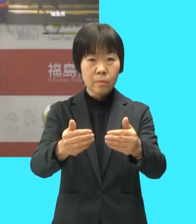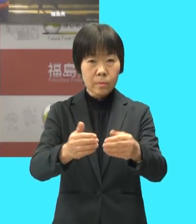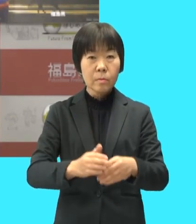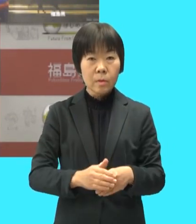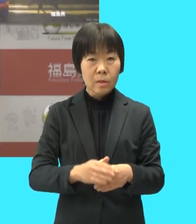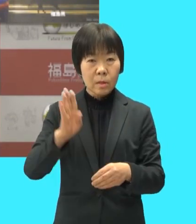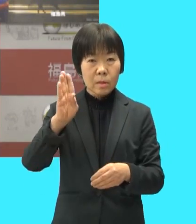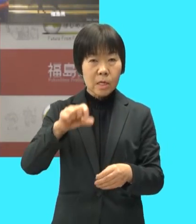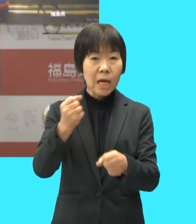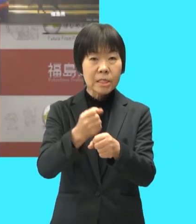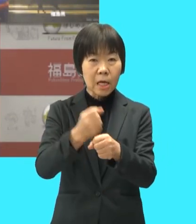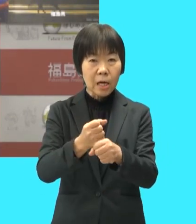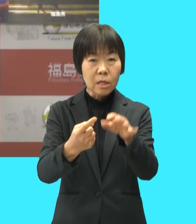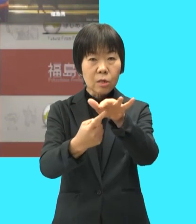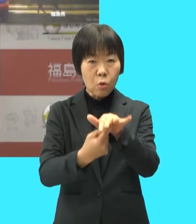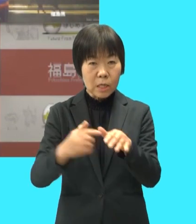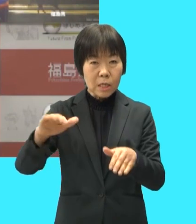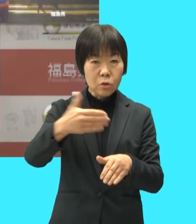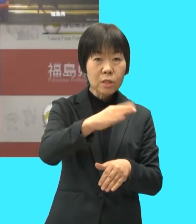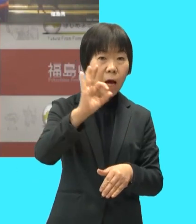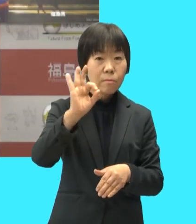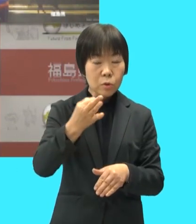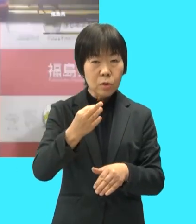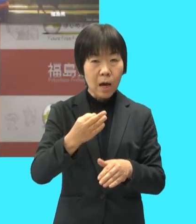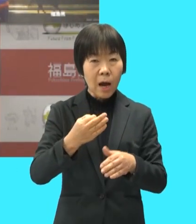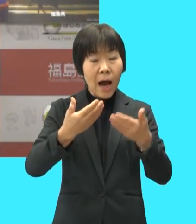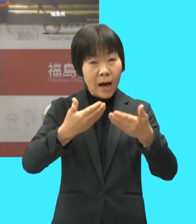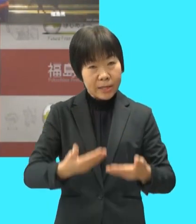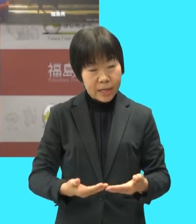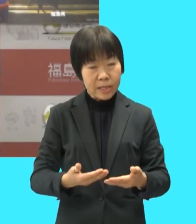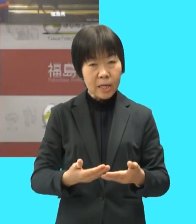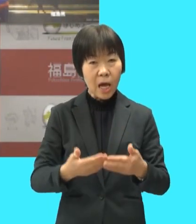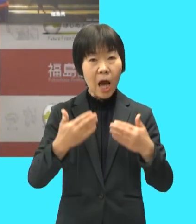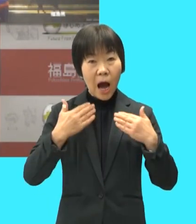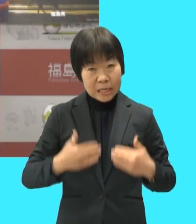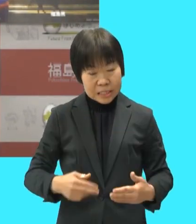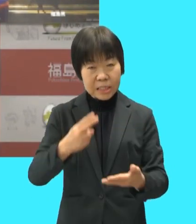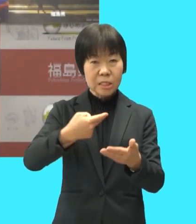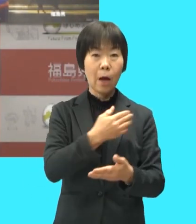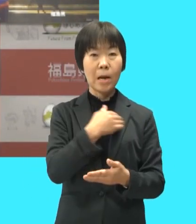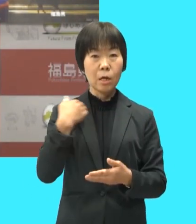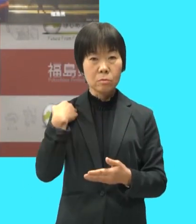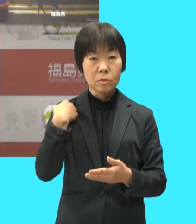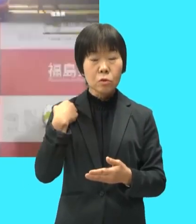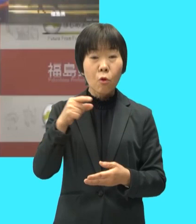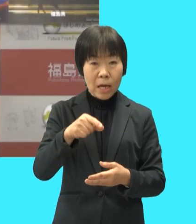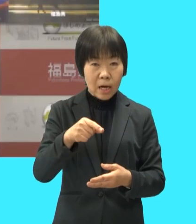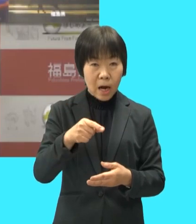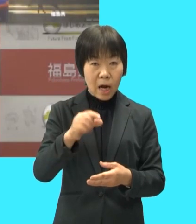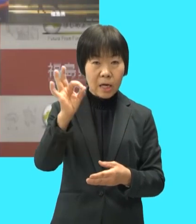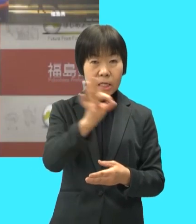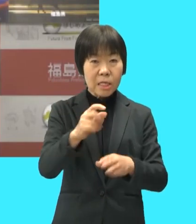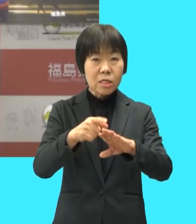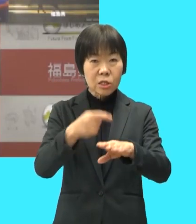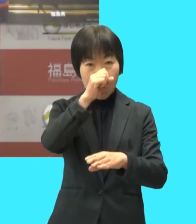は県産農林水産物が安全で安心に食べられて、しかもそれが品質